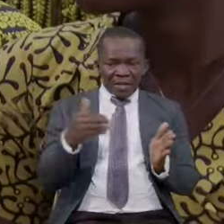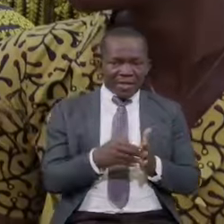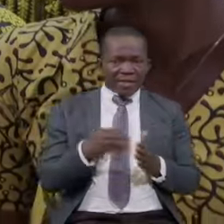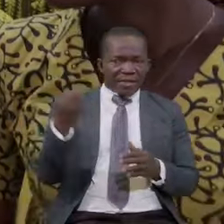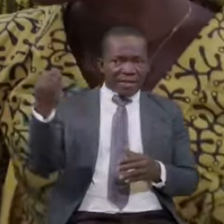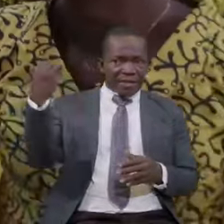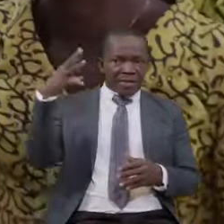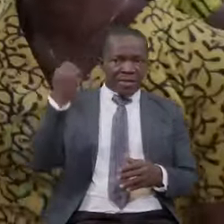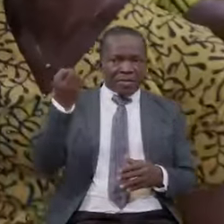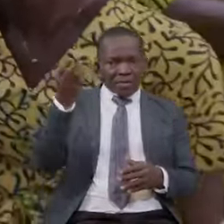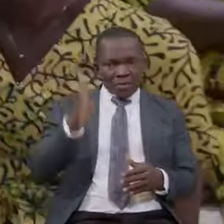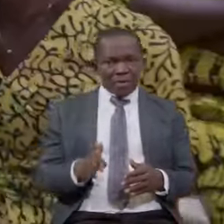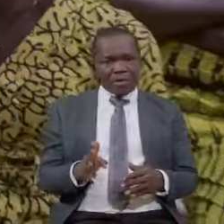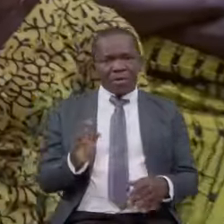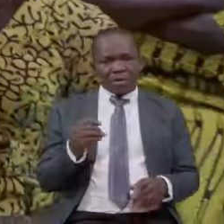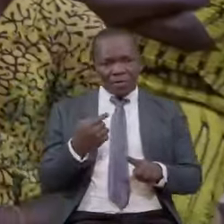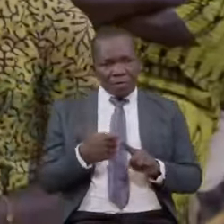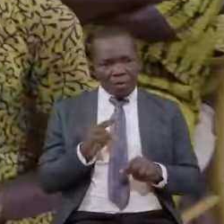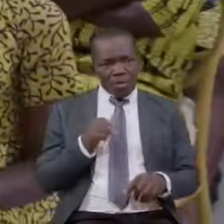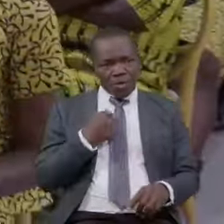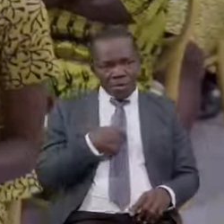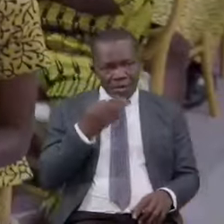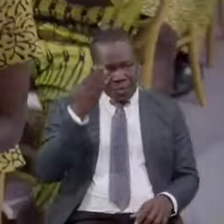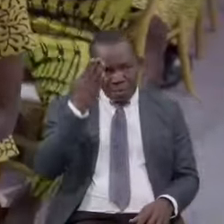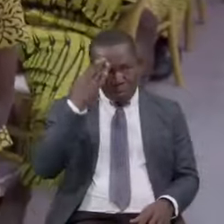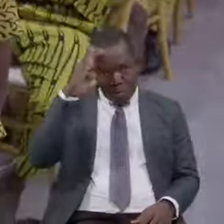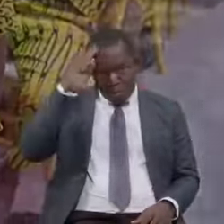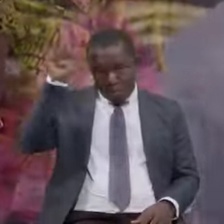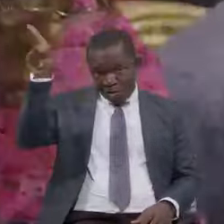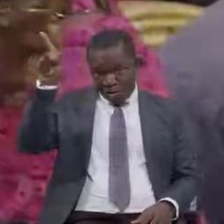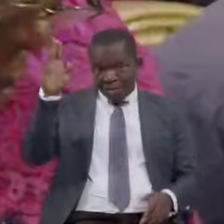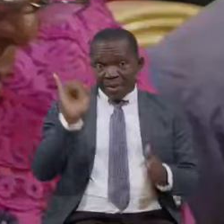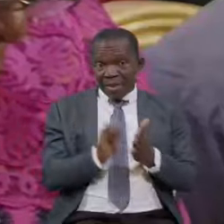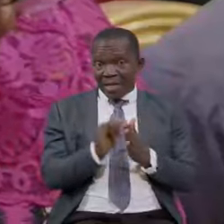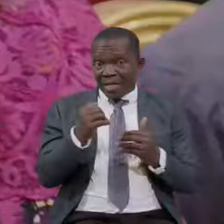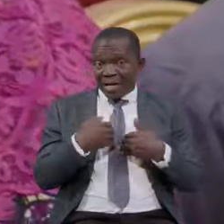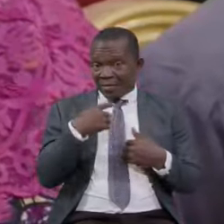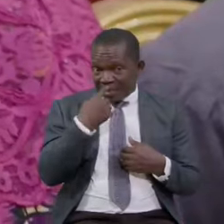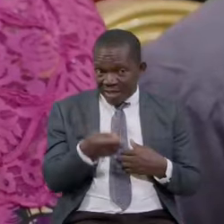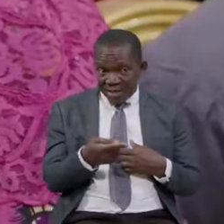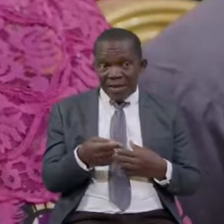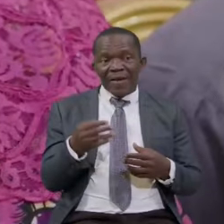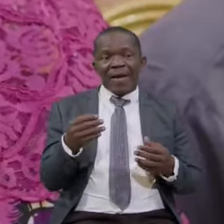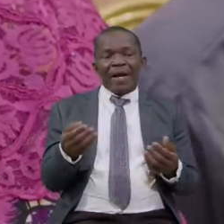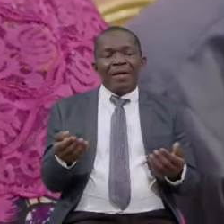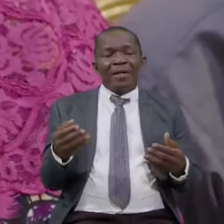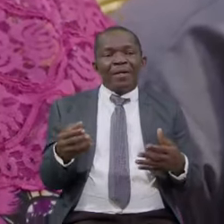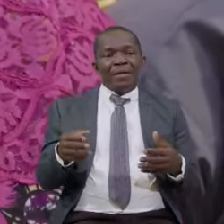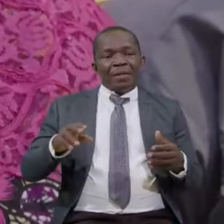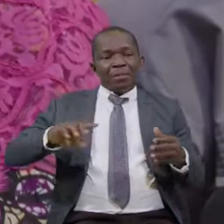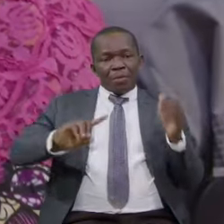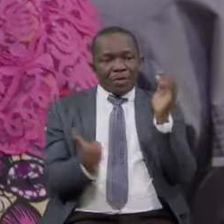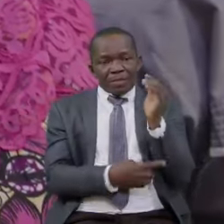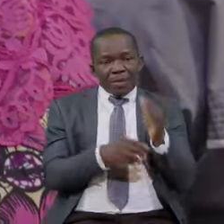connaissons celui qui a dit à à moi la vengeance à moi la rétribution et